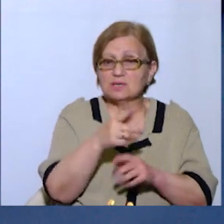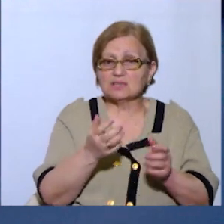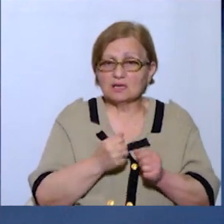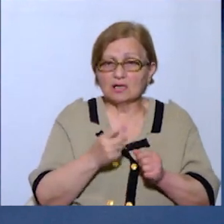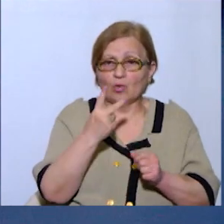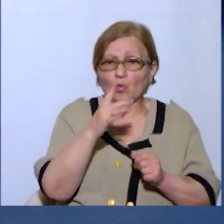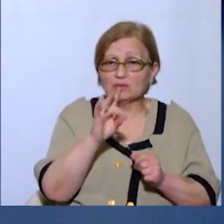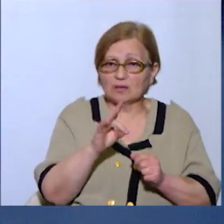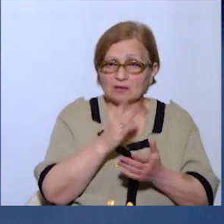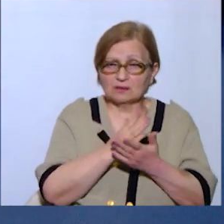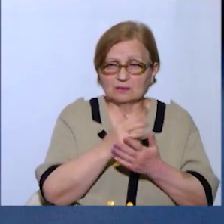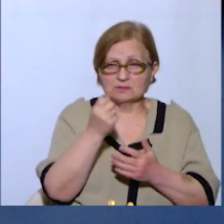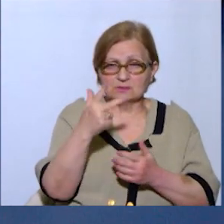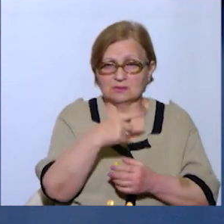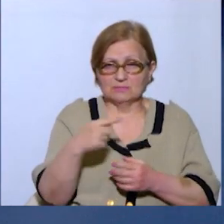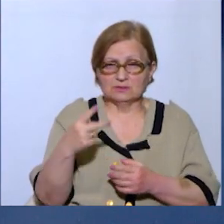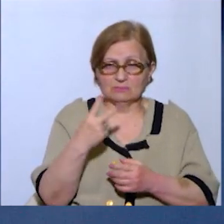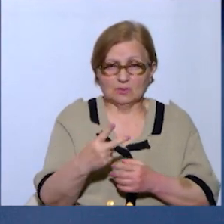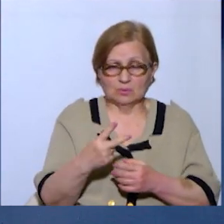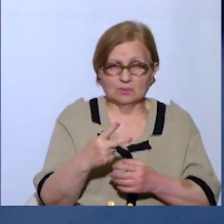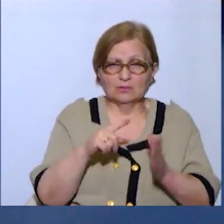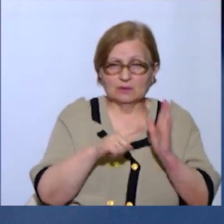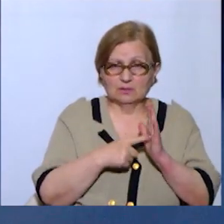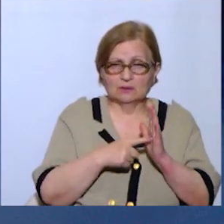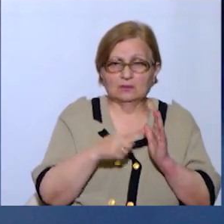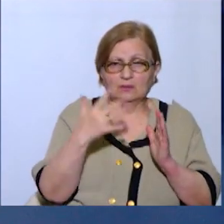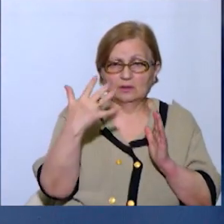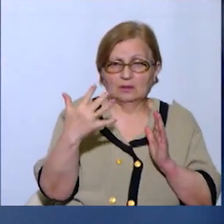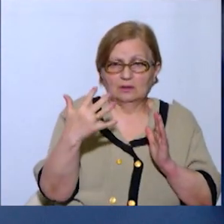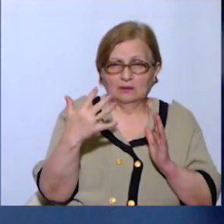2 ერი არის 13/2 გამრავლებული